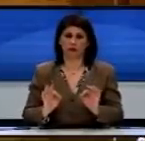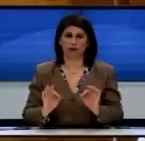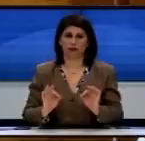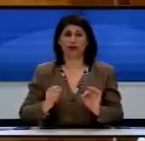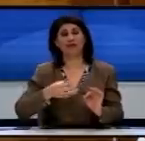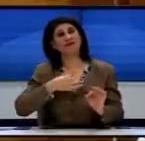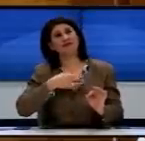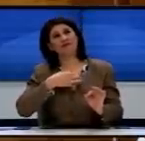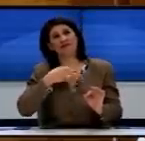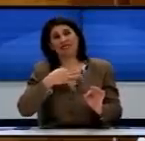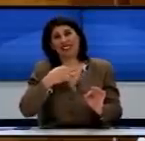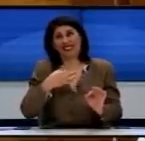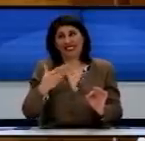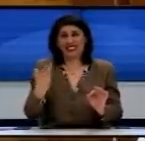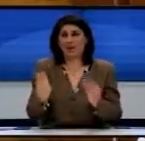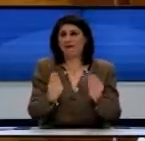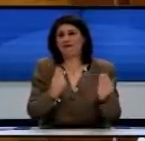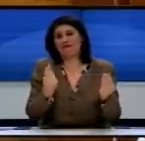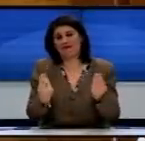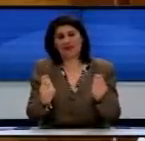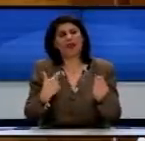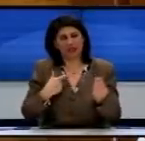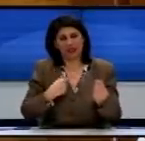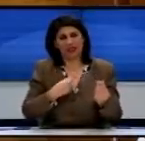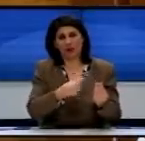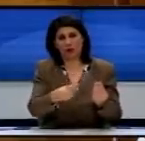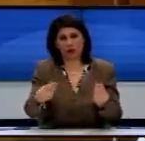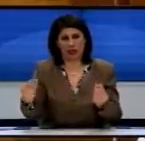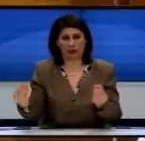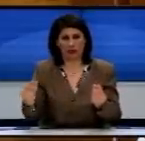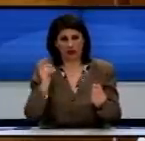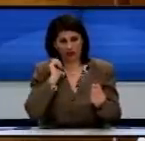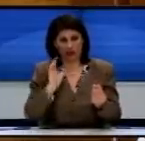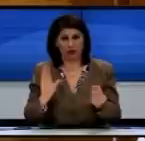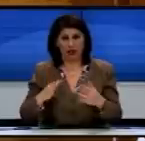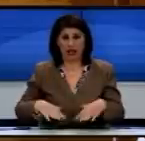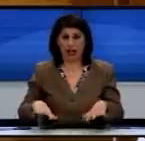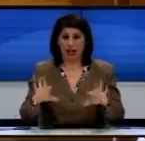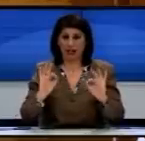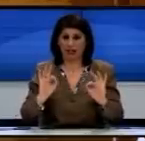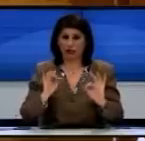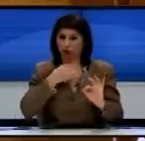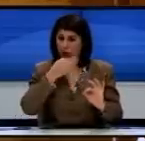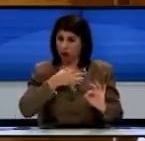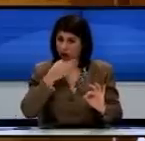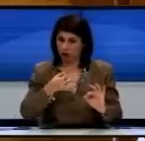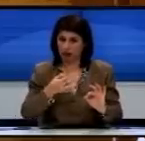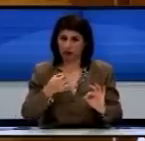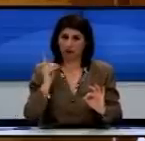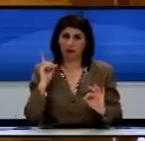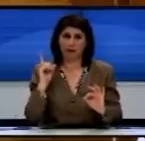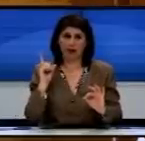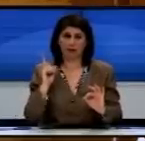αδεία απέδωσα στους υπόλοιπους πολιτικούς αρχηγούς. Ξεκινώ την τοποθέτησή μου με